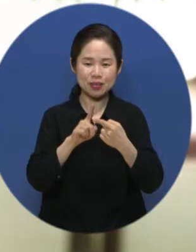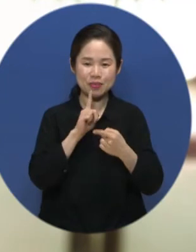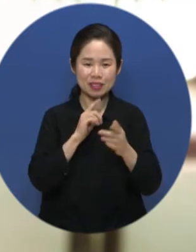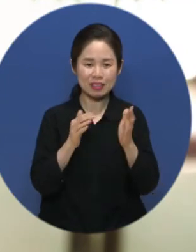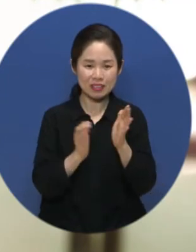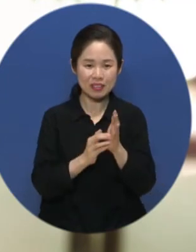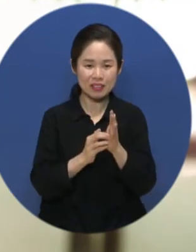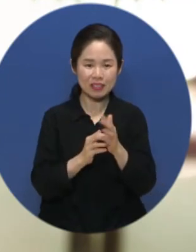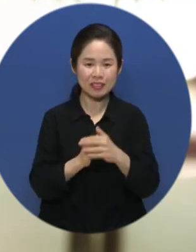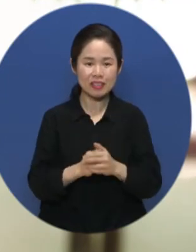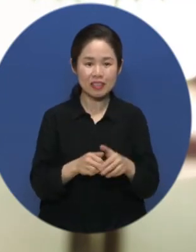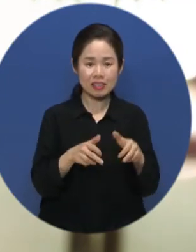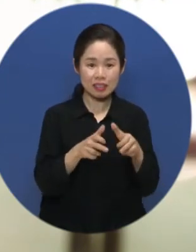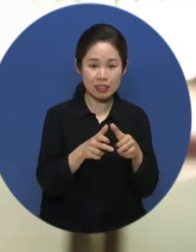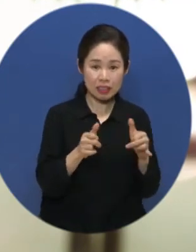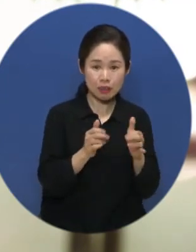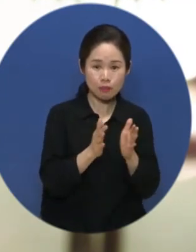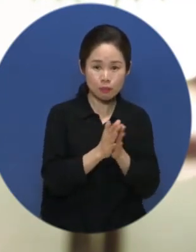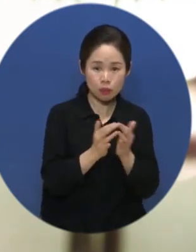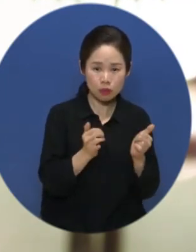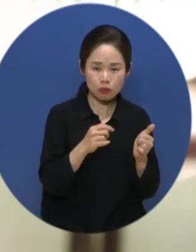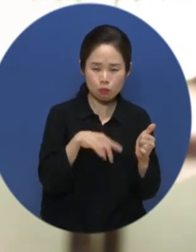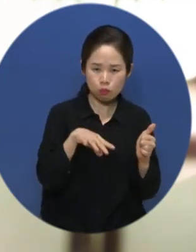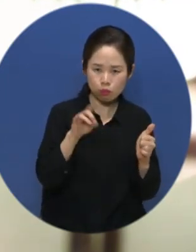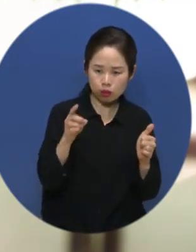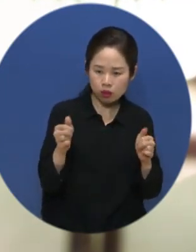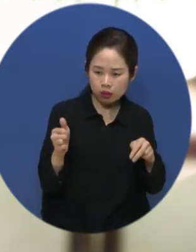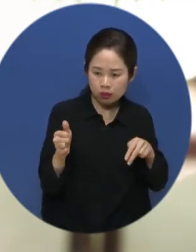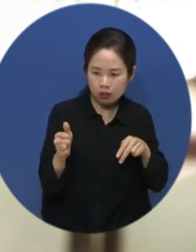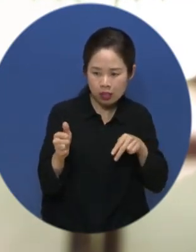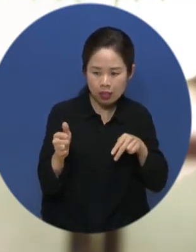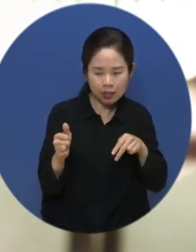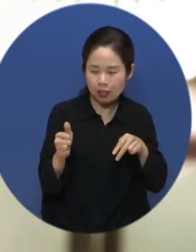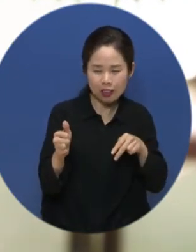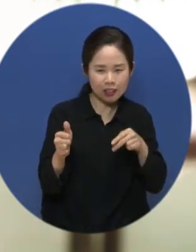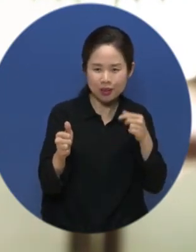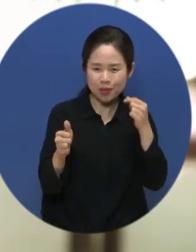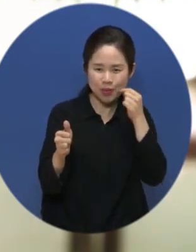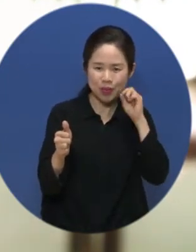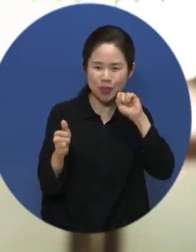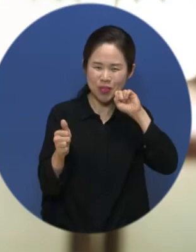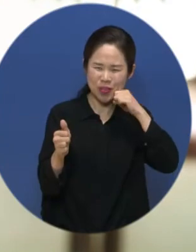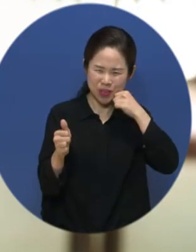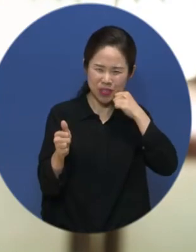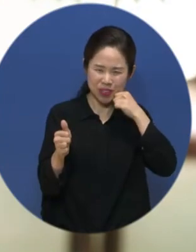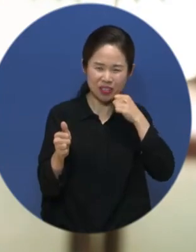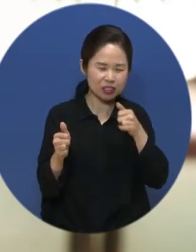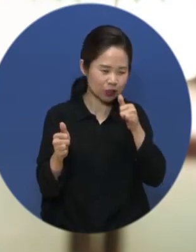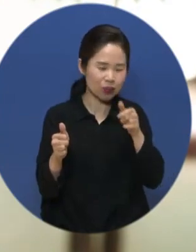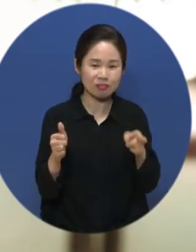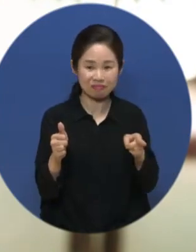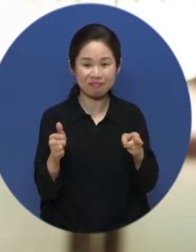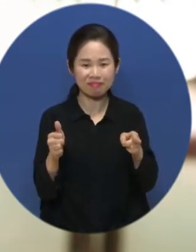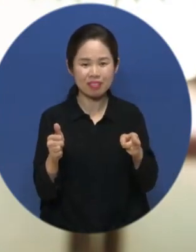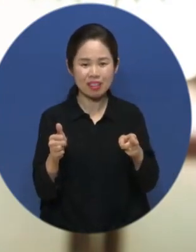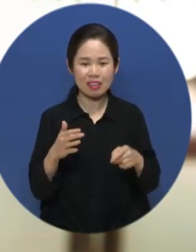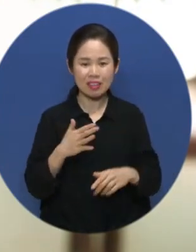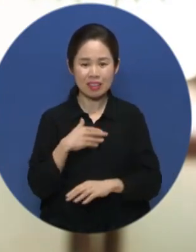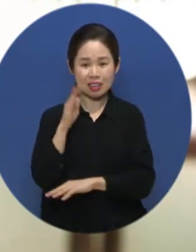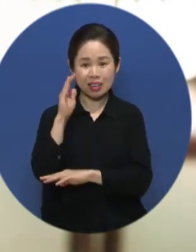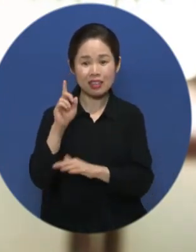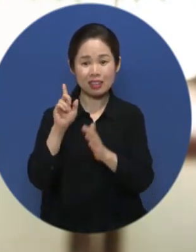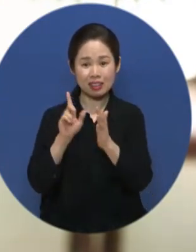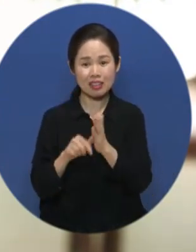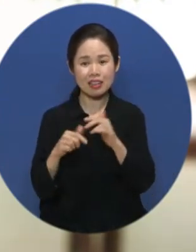장애인 당사자분들은 먼저 이제 다가가는 게 굉장히 불편해하시거나 어려워하시는 분들이 계세요. 제가 강의를 다닐 때도 항상